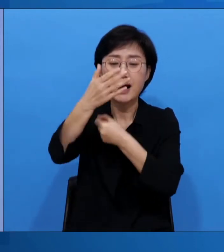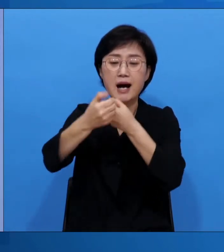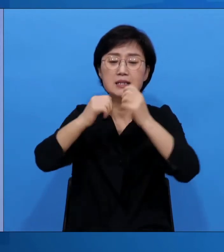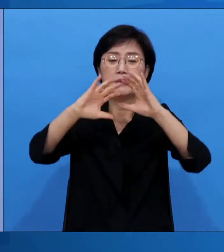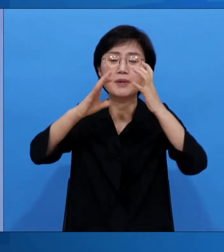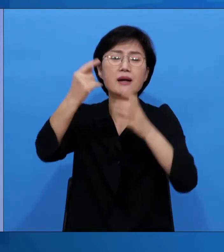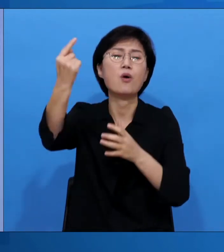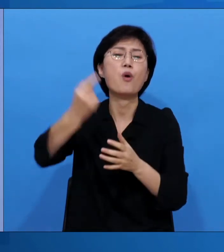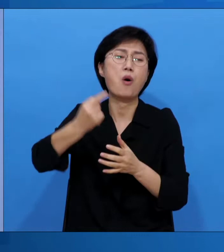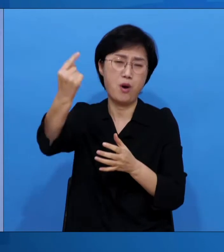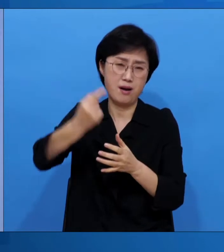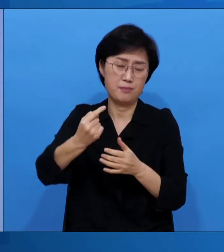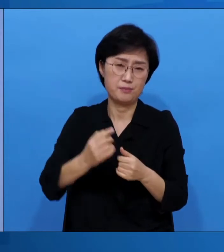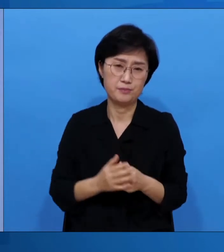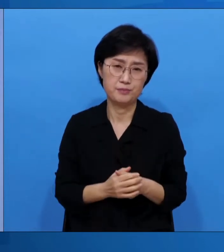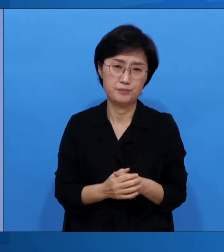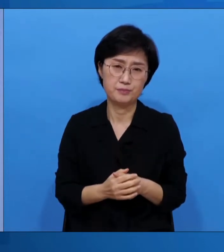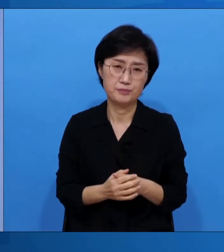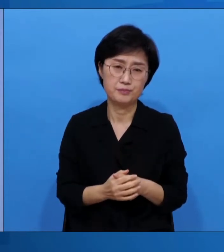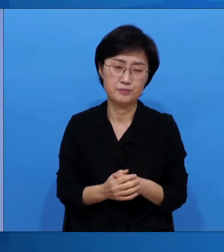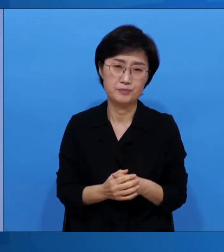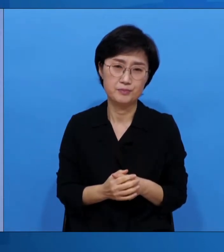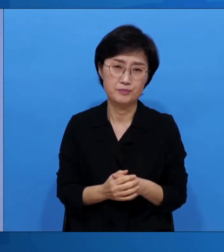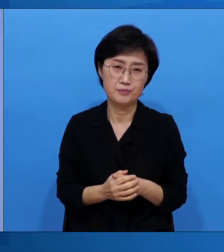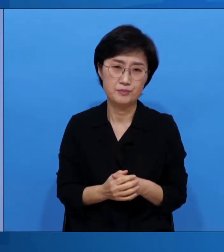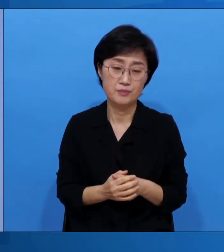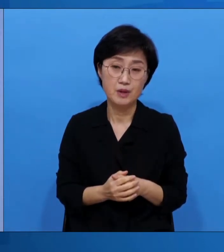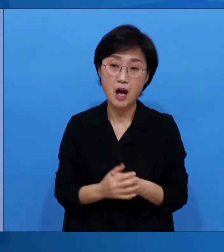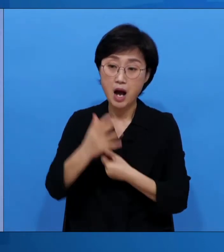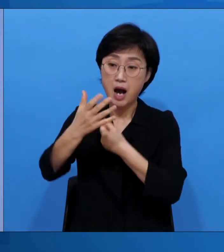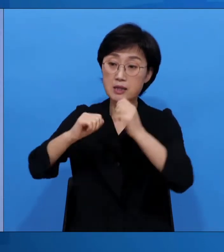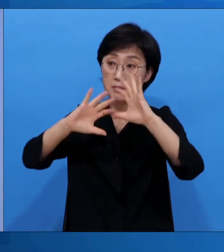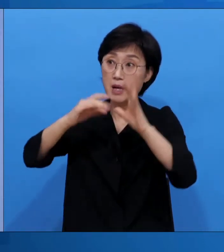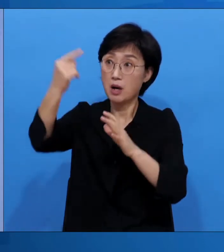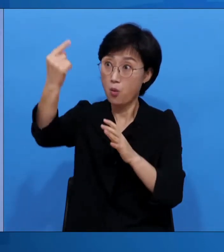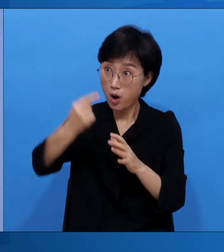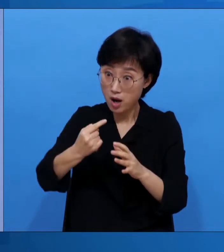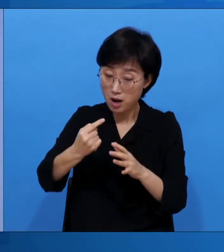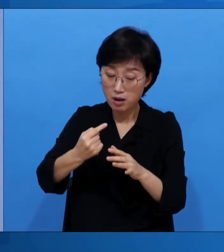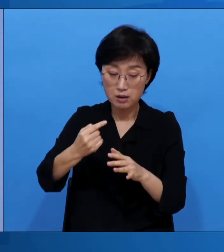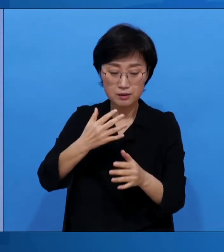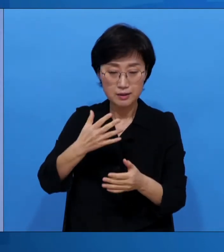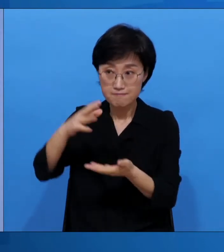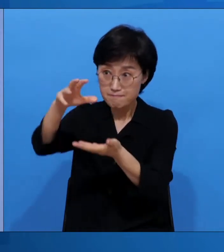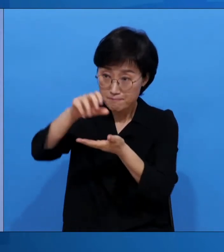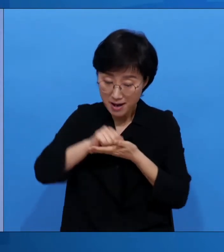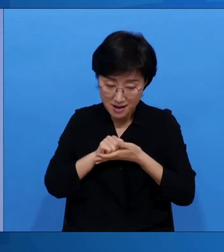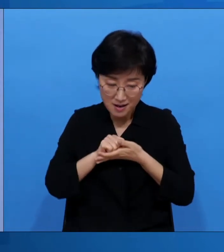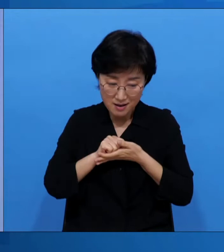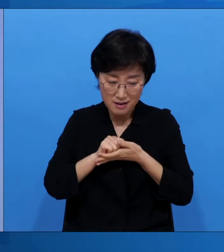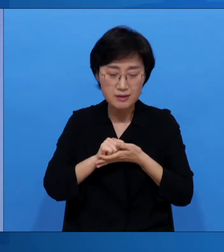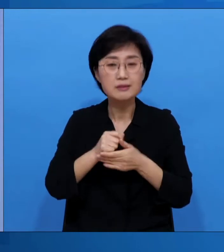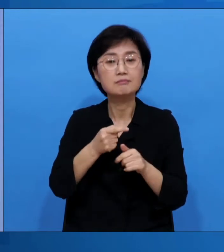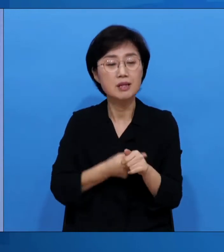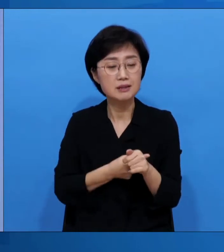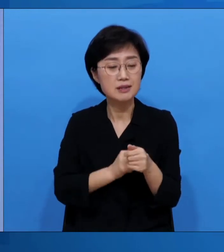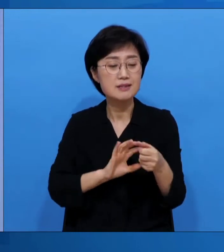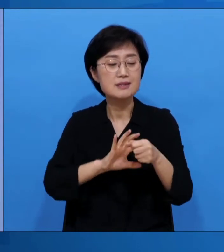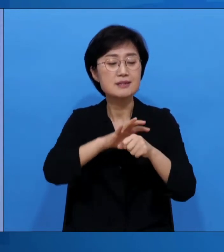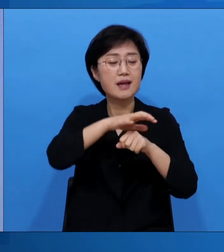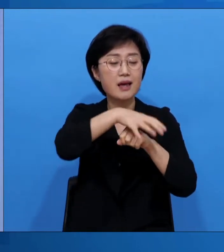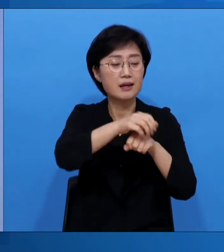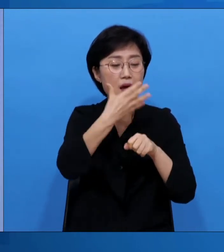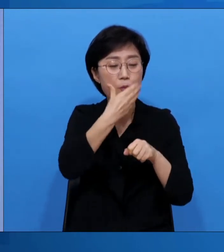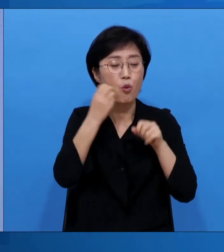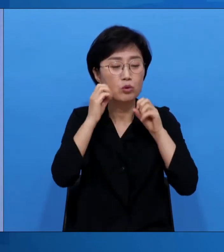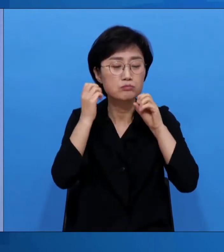faith, that God's kingdom will come upon you. 이러면 237 나라에 영향을 주게 됩니다. Then this will influence the 237